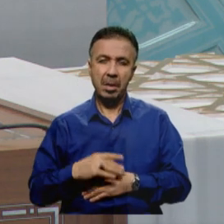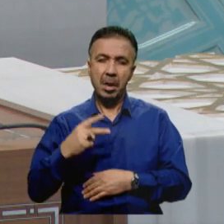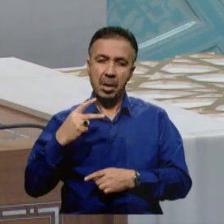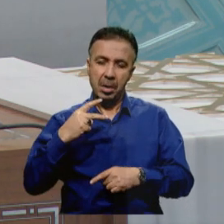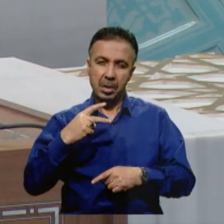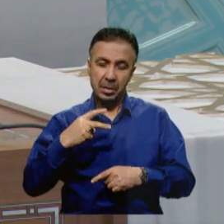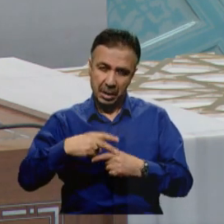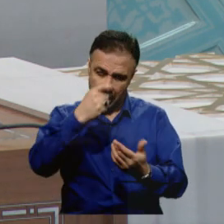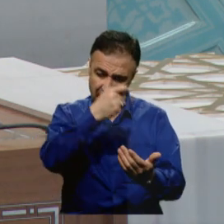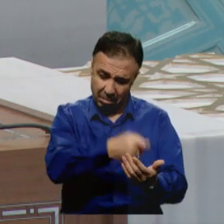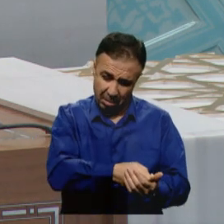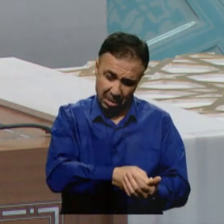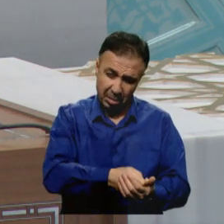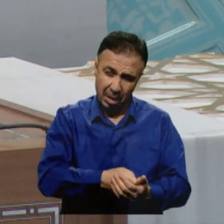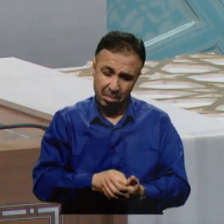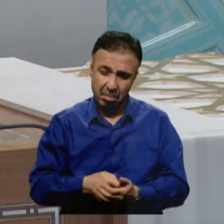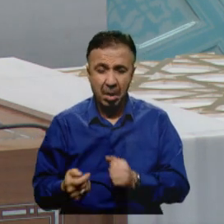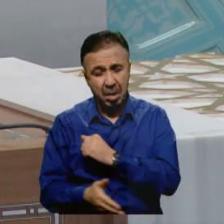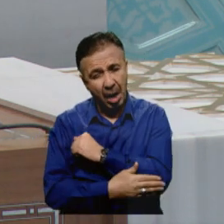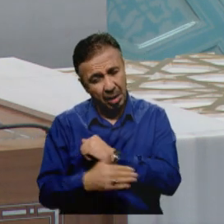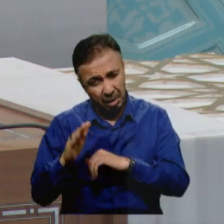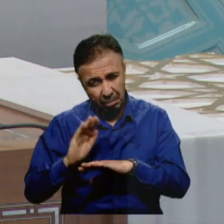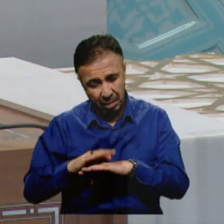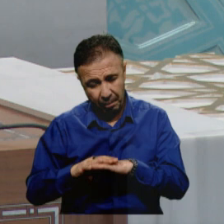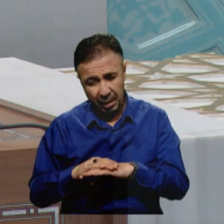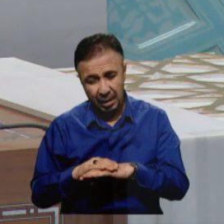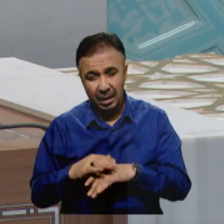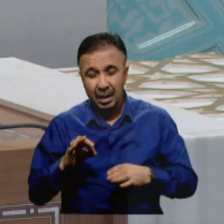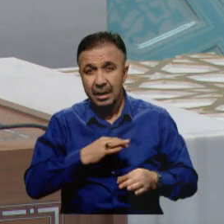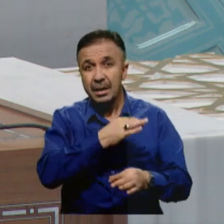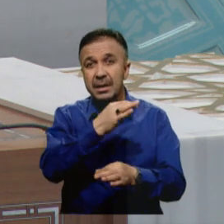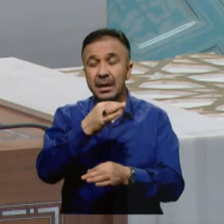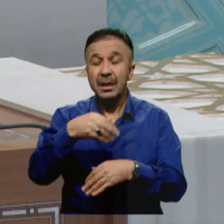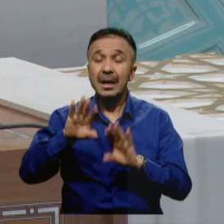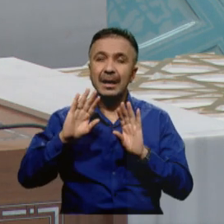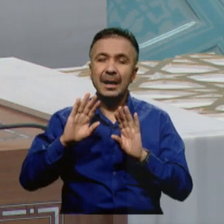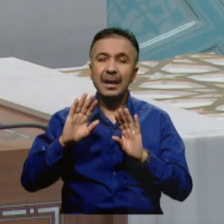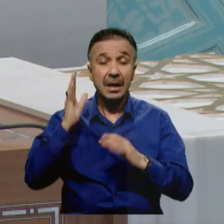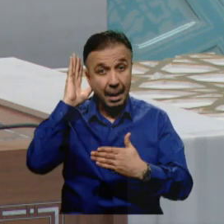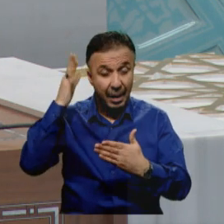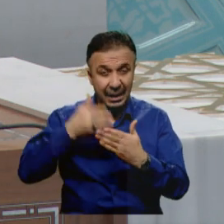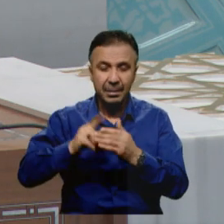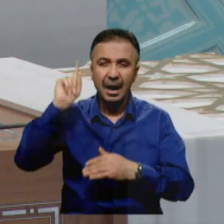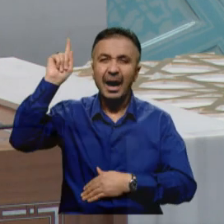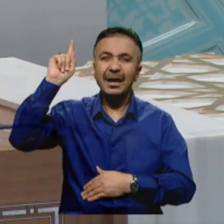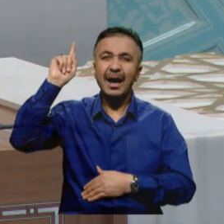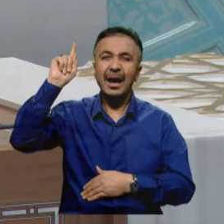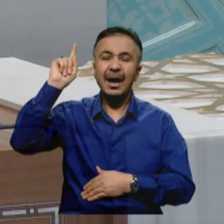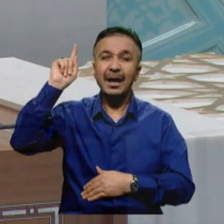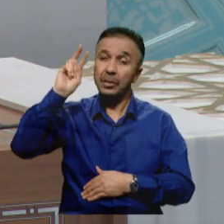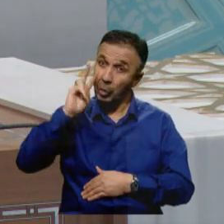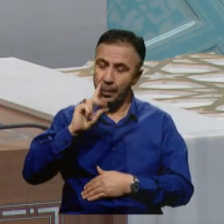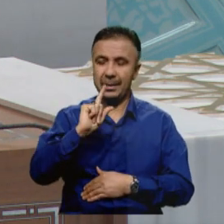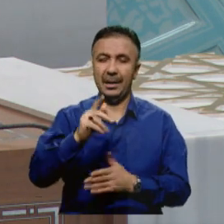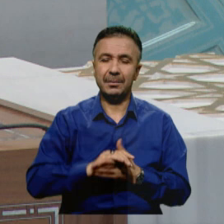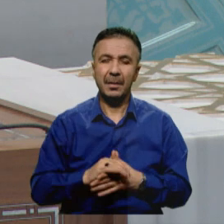verirken veya hayır hasenat yaparken insanlara değil, ibadetimizi Allah'a arz etmek. Şimdi